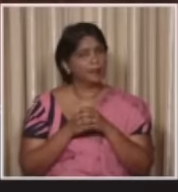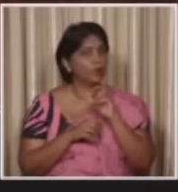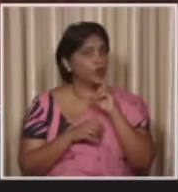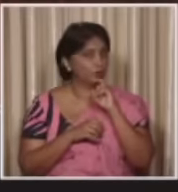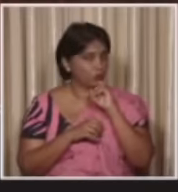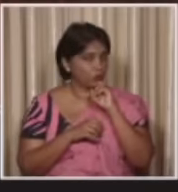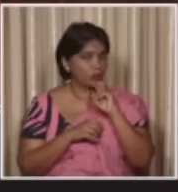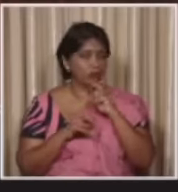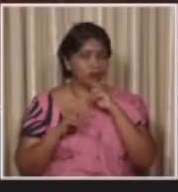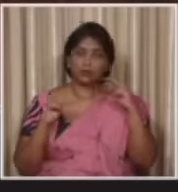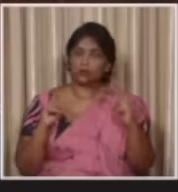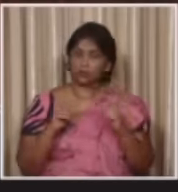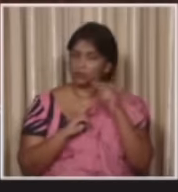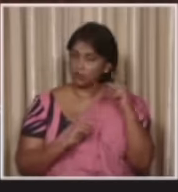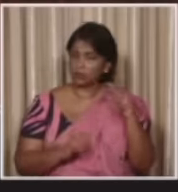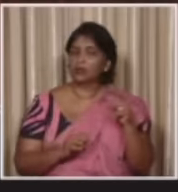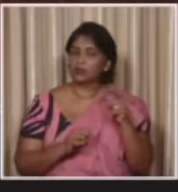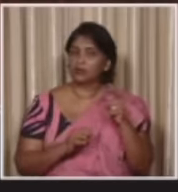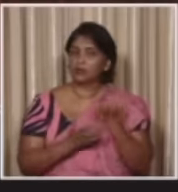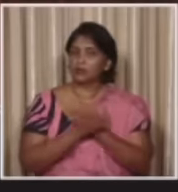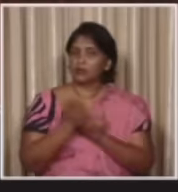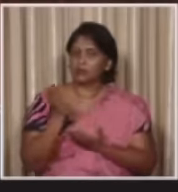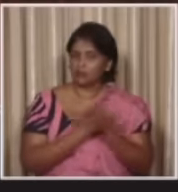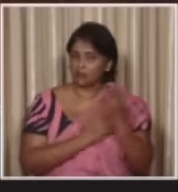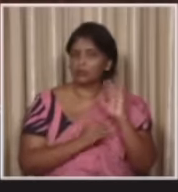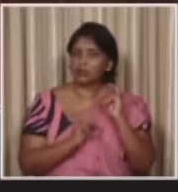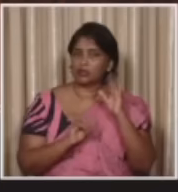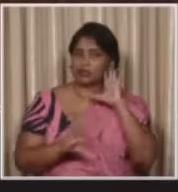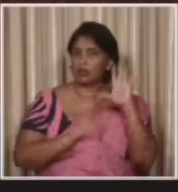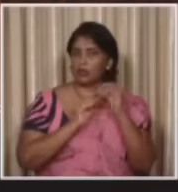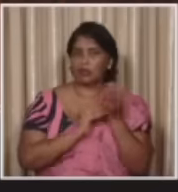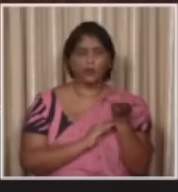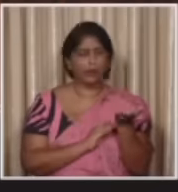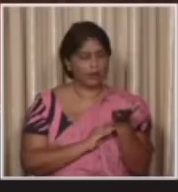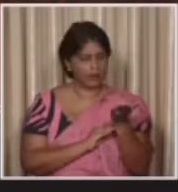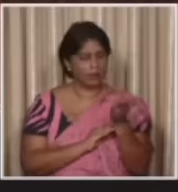අධිකරණයට ශ්‍රේෂ්ඨාධිකරණයට ලියුමක් ලිව්වා යම්මන් තොරතුරු ඉල්ලලා